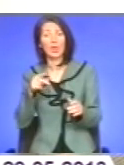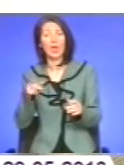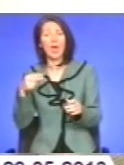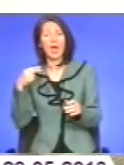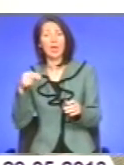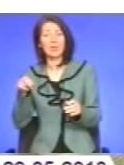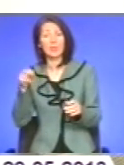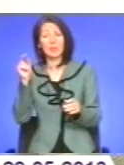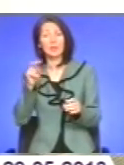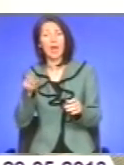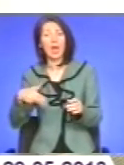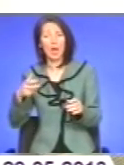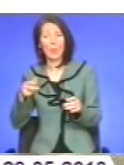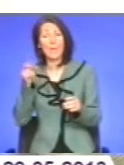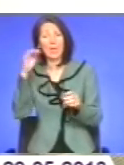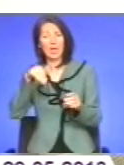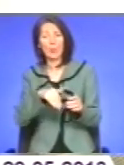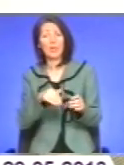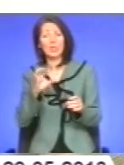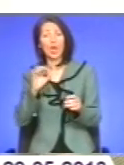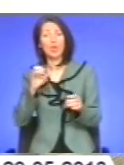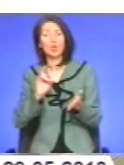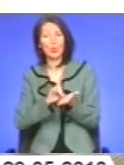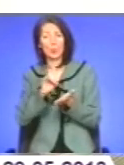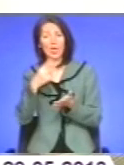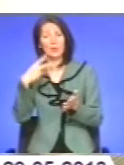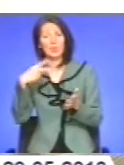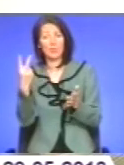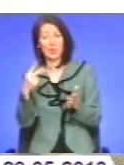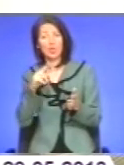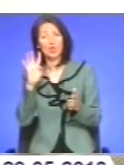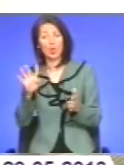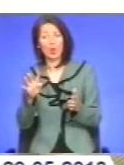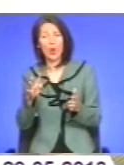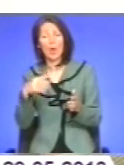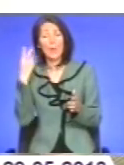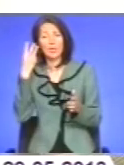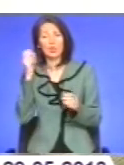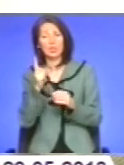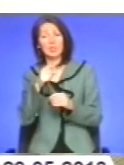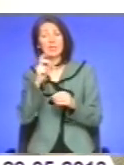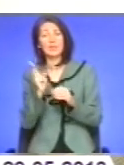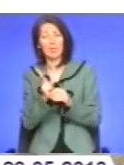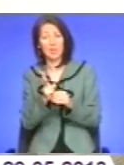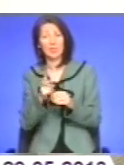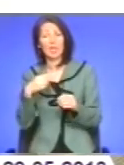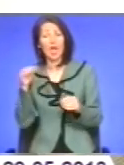25, Сумська 22 із 24, Хмельницька 11 із 12, Житомирська 5 закладів